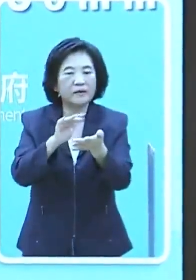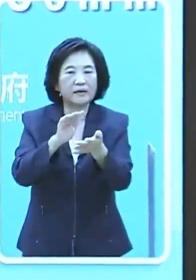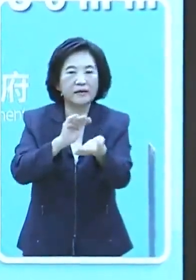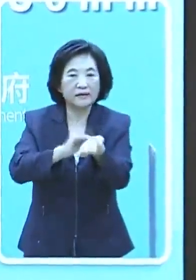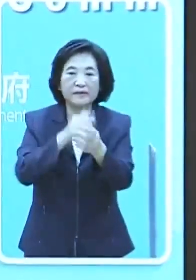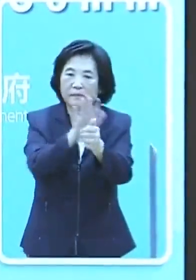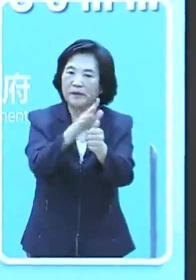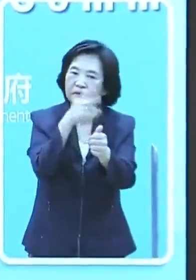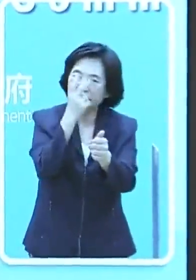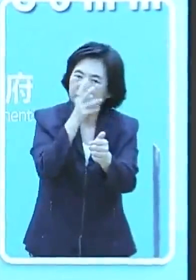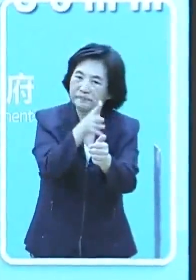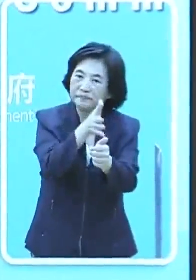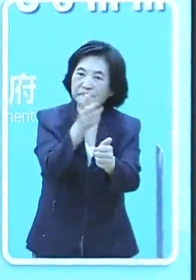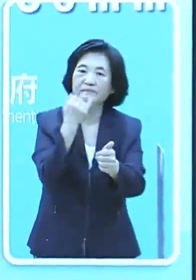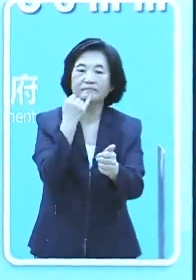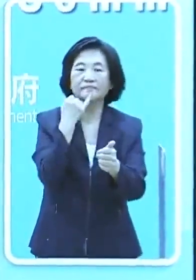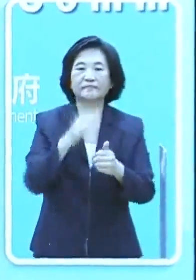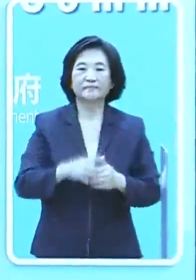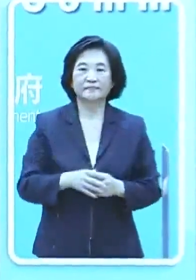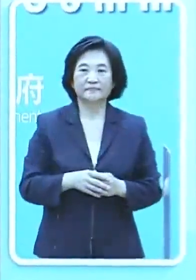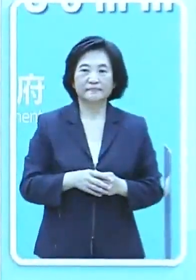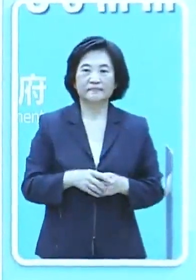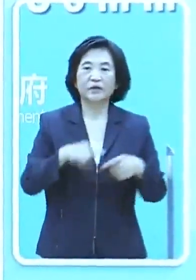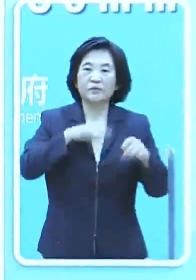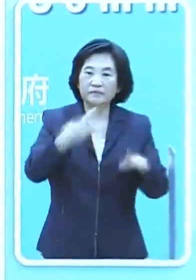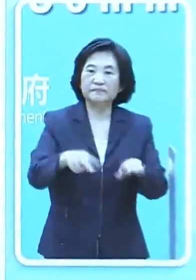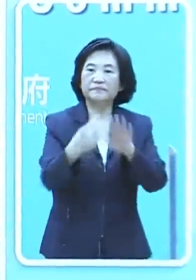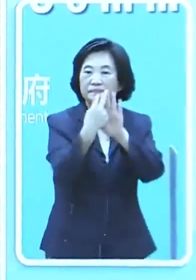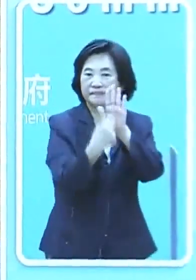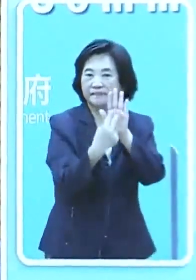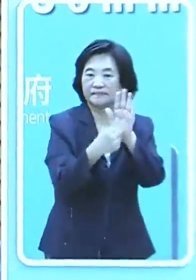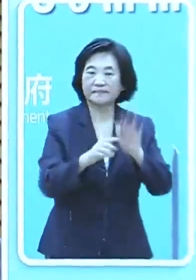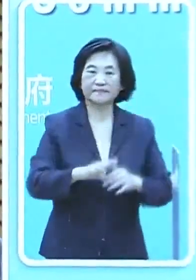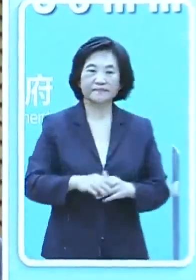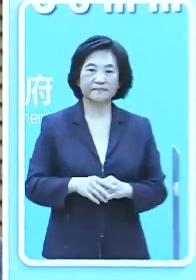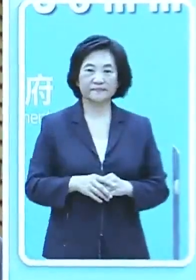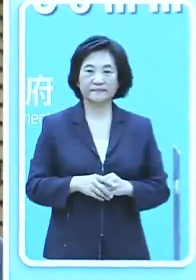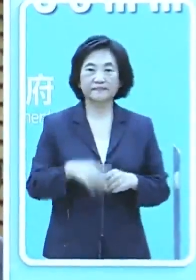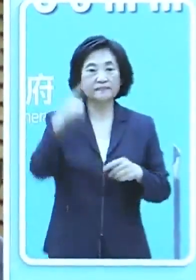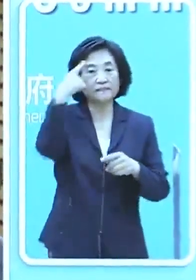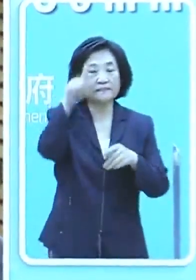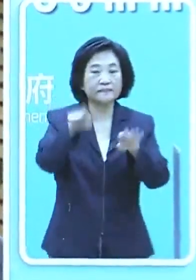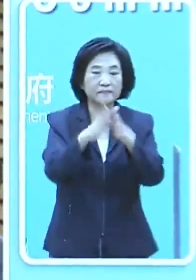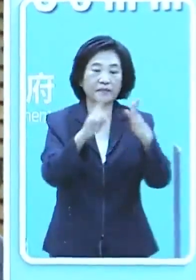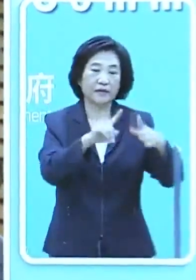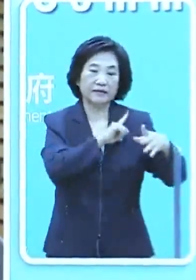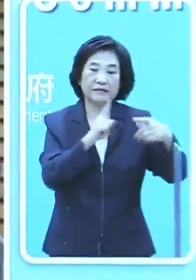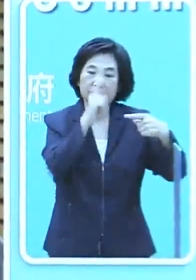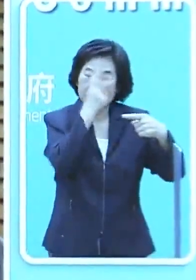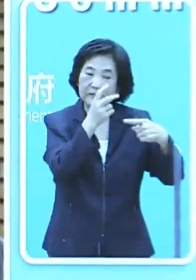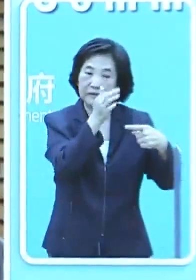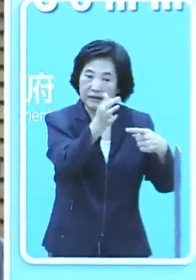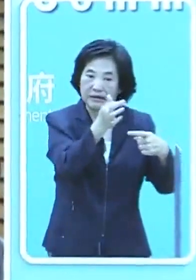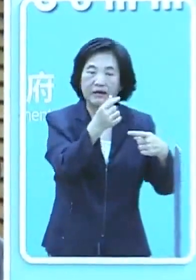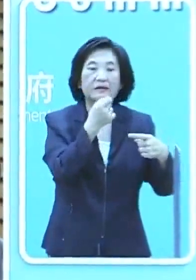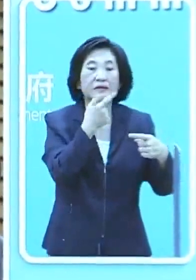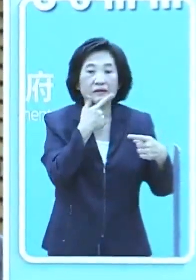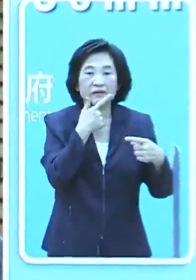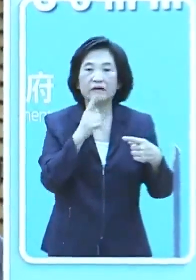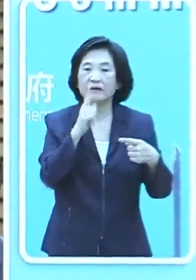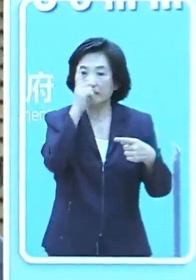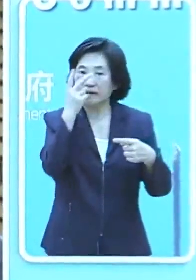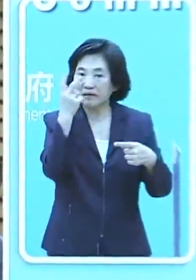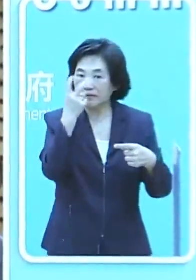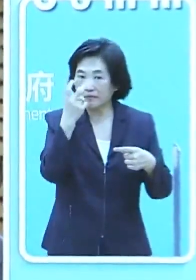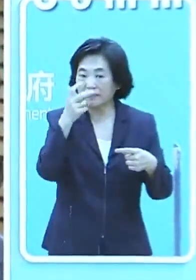是这样。我们再说明一遍。从明天起，快筛阳视同 PCR 阳，